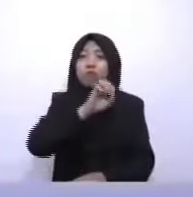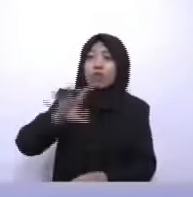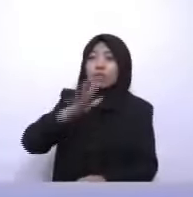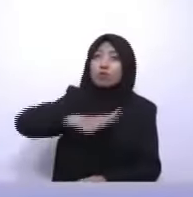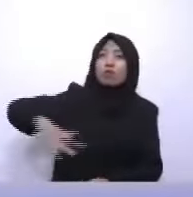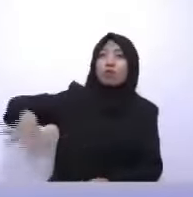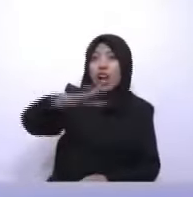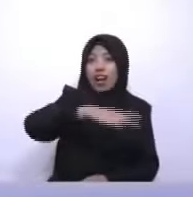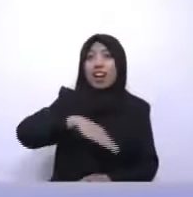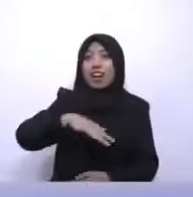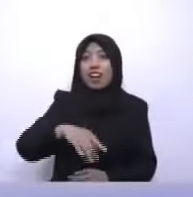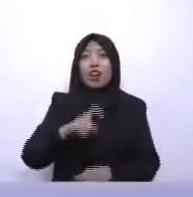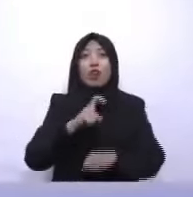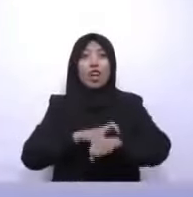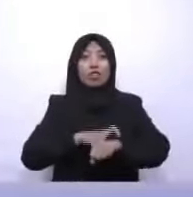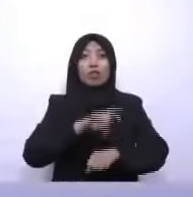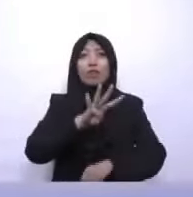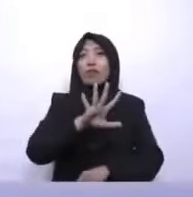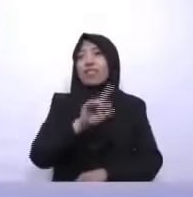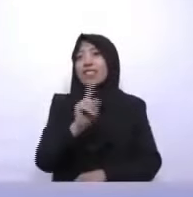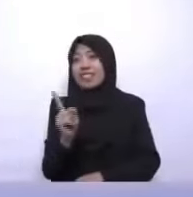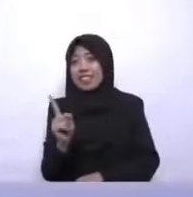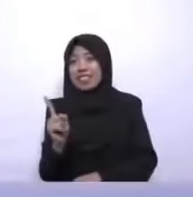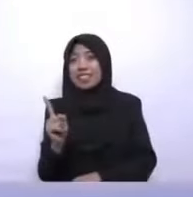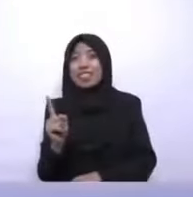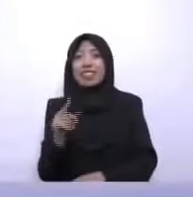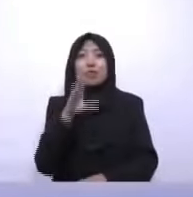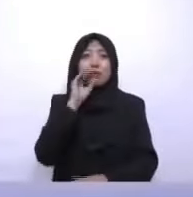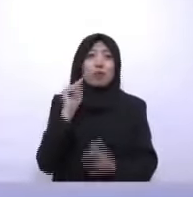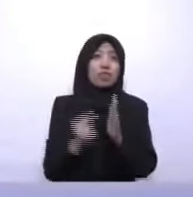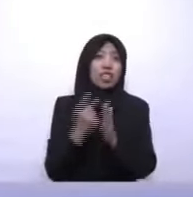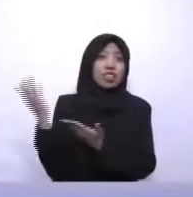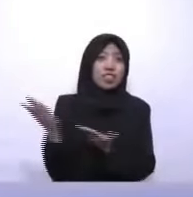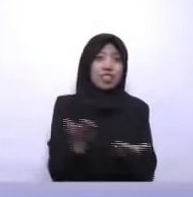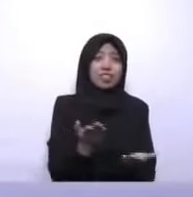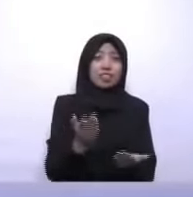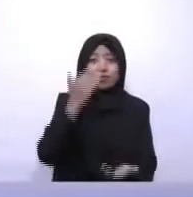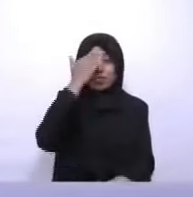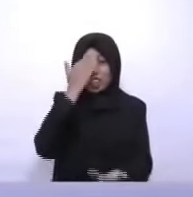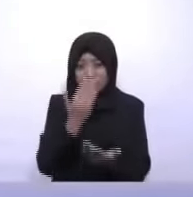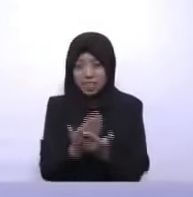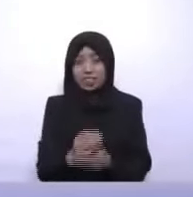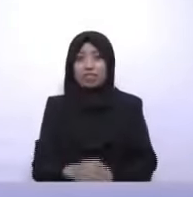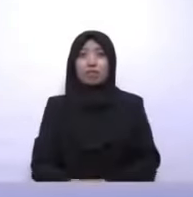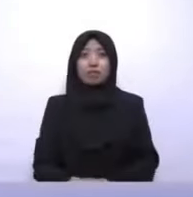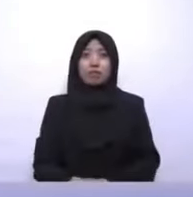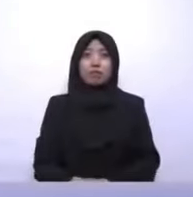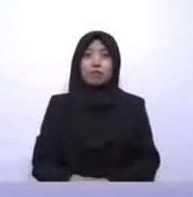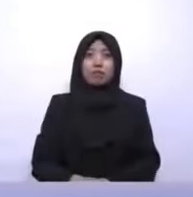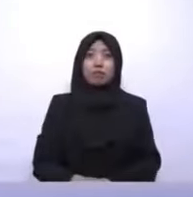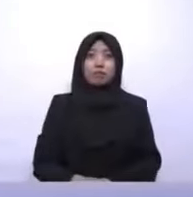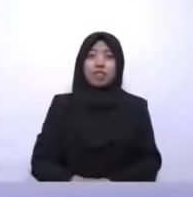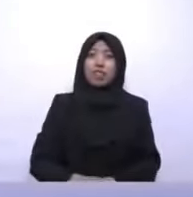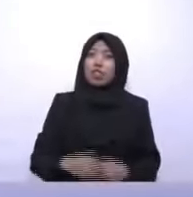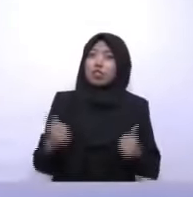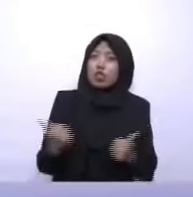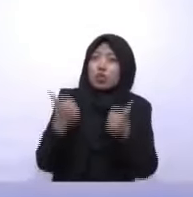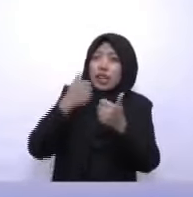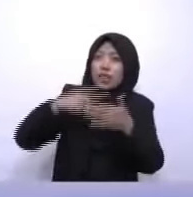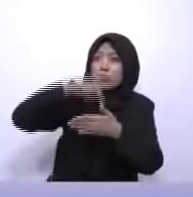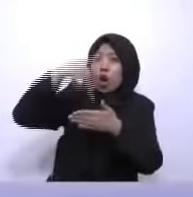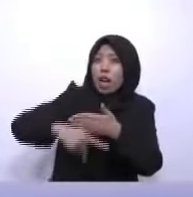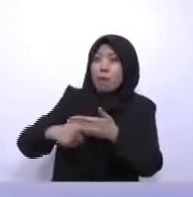Cawagub. Waktu Anda 45 detik dimulai saat berbicara. Iya, terima kasih. Kunci untuk kita menyukseskan program-program kita